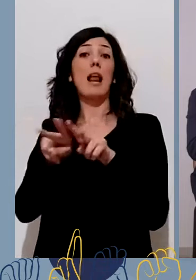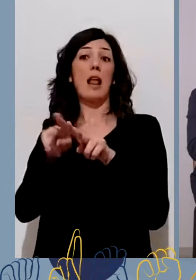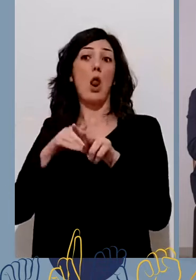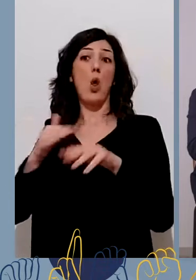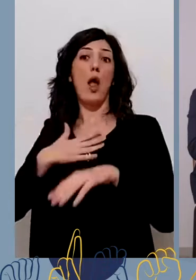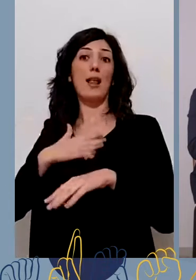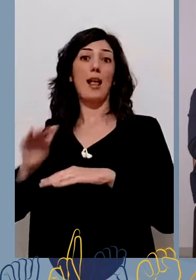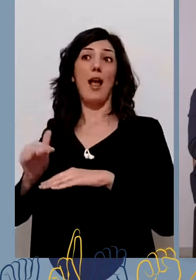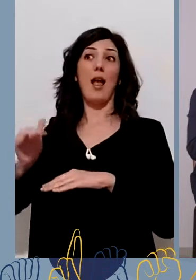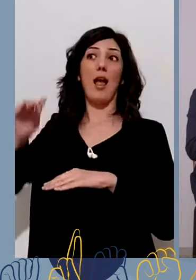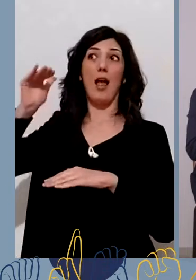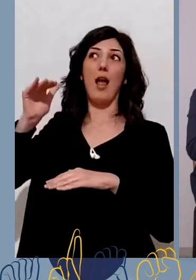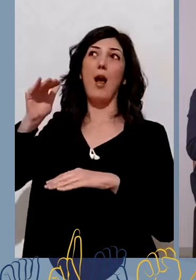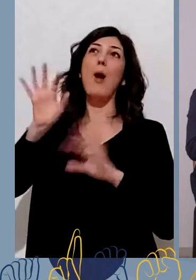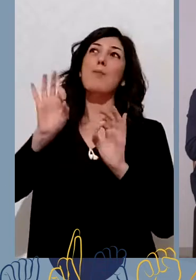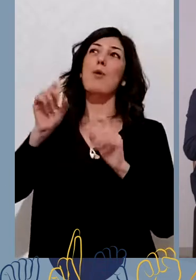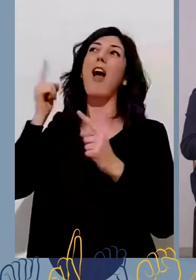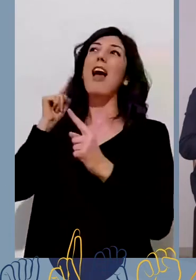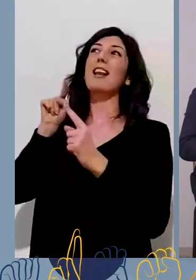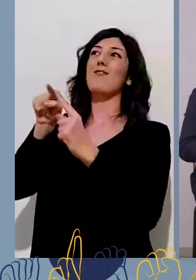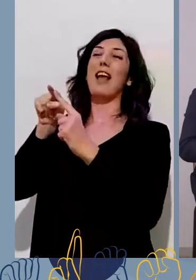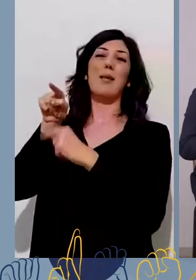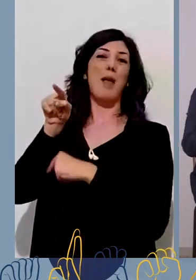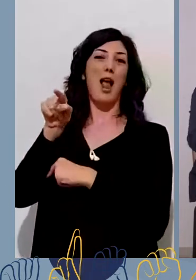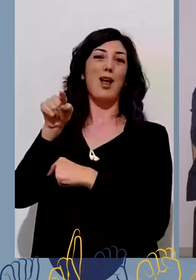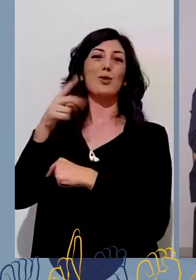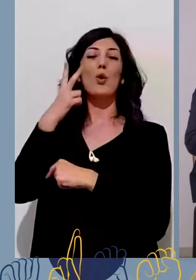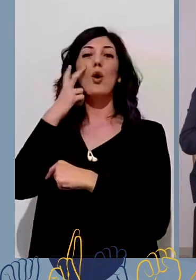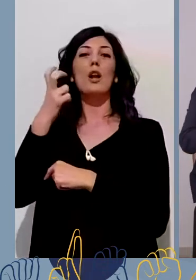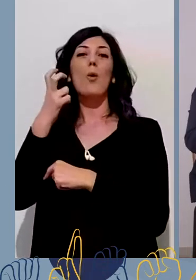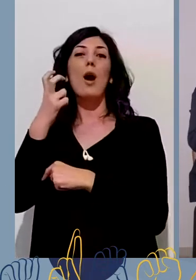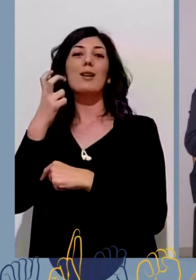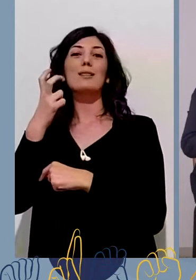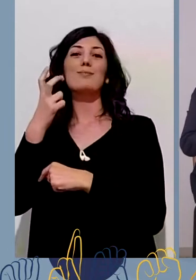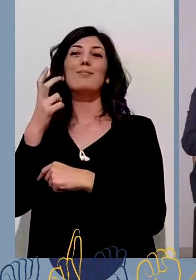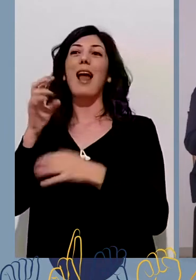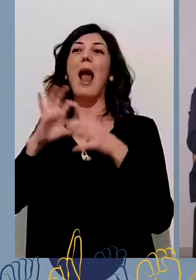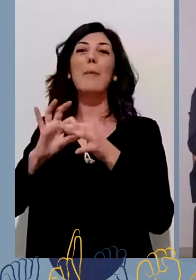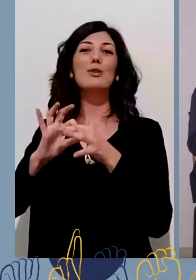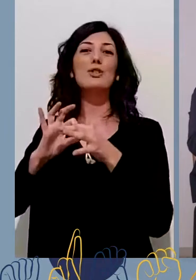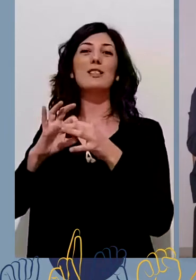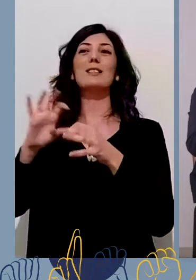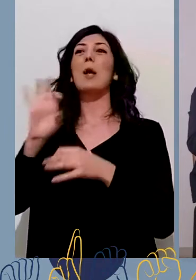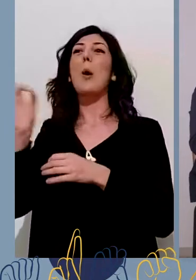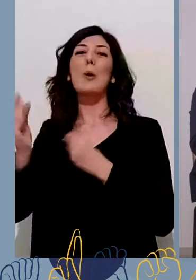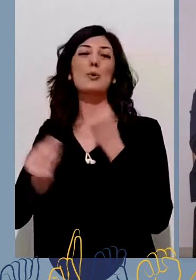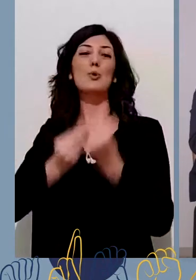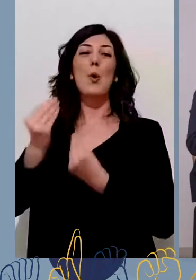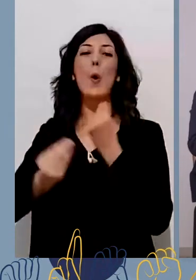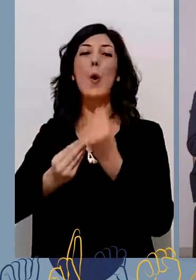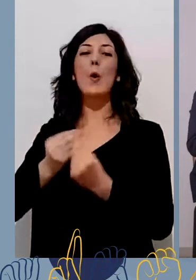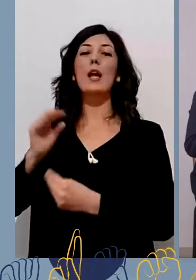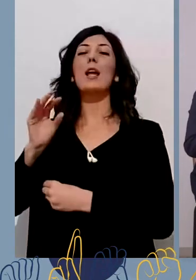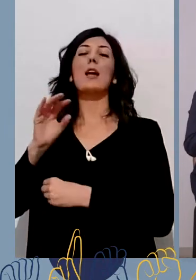mio riferimento, diciamo, per quanto riguarda sia le amicizie che aveva lui, i giochi, e quindi